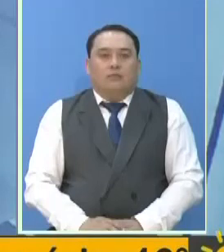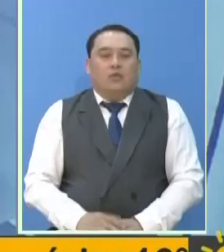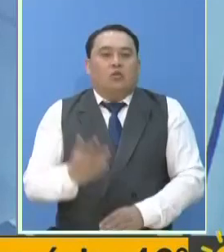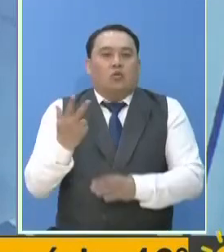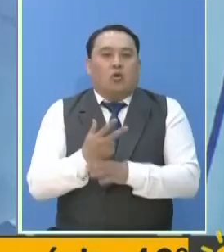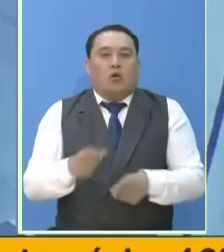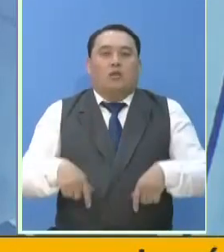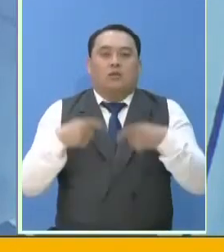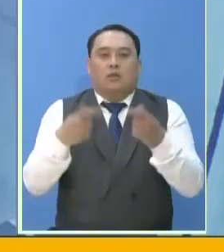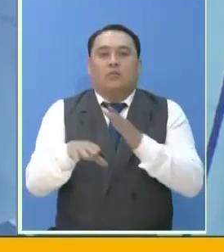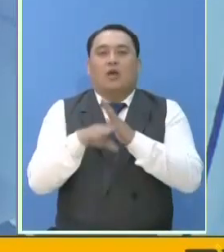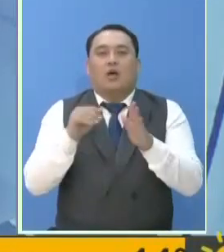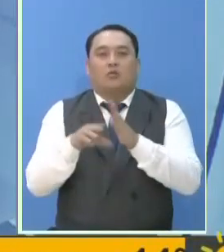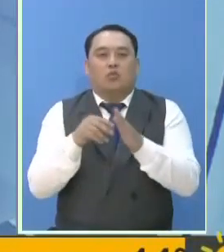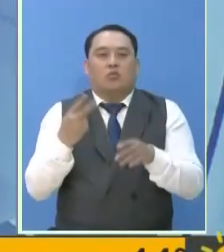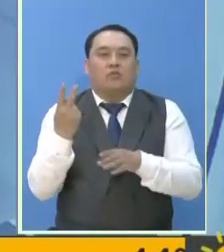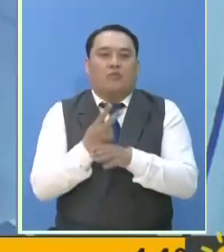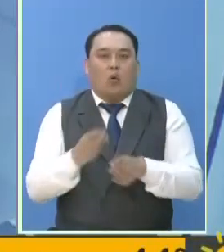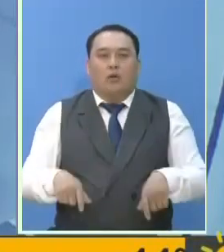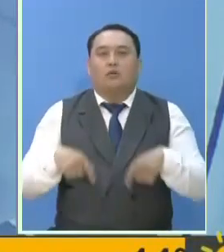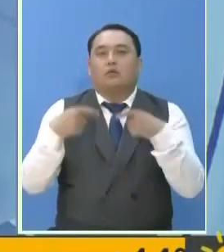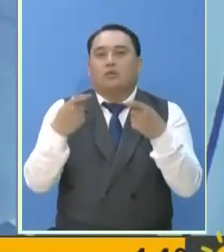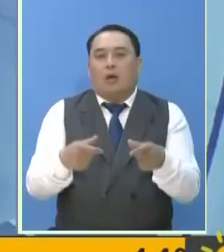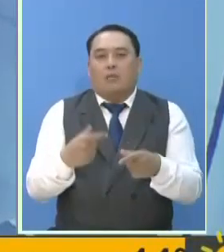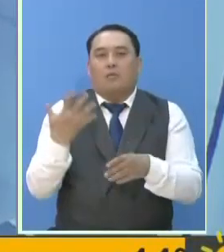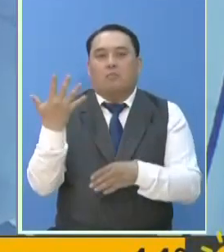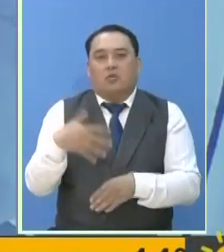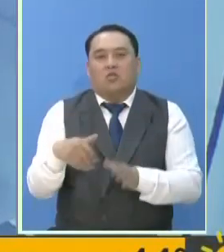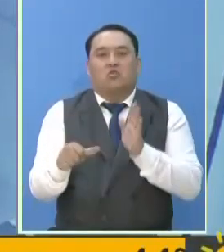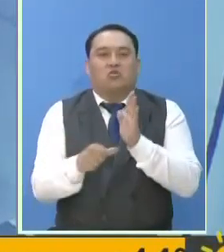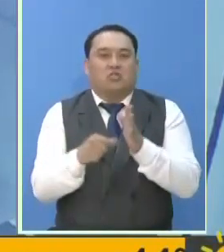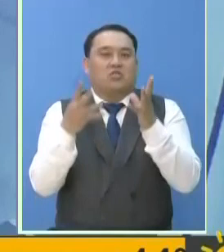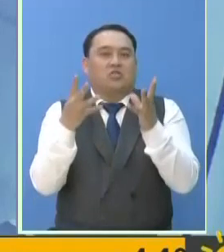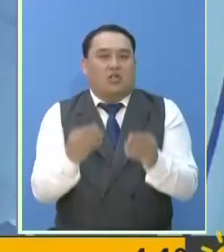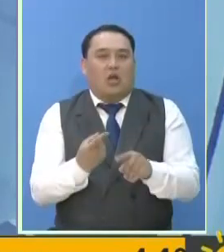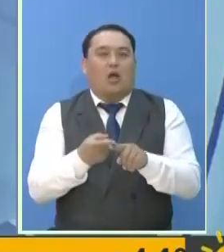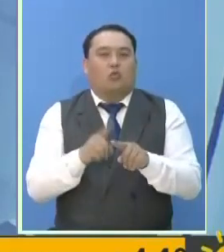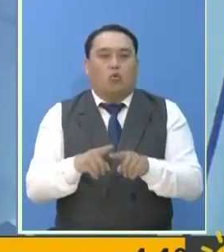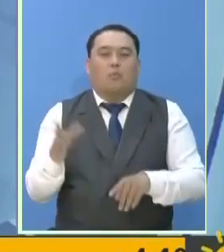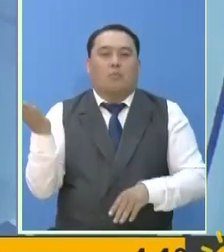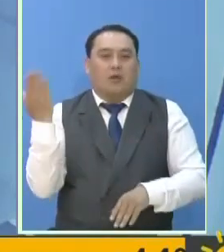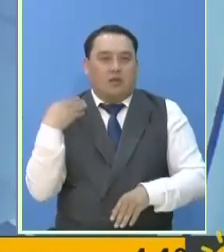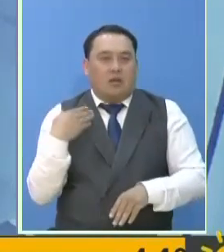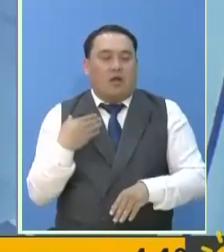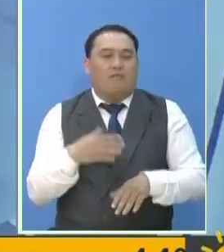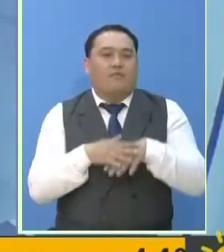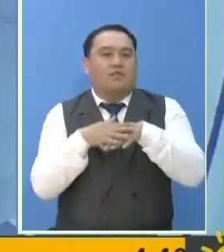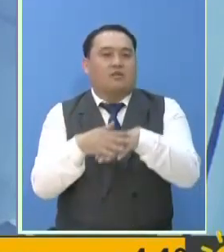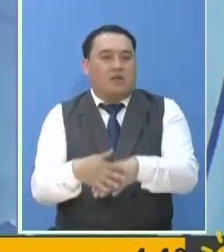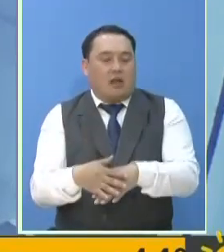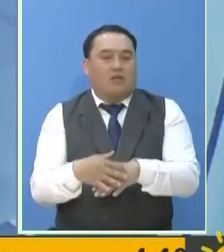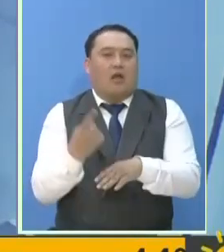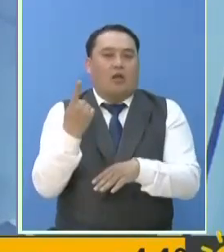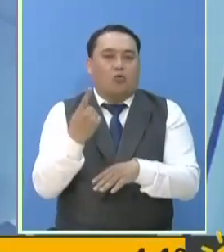трехэтапный отбор перевели на двухэтапный. Получается, из 56 дней, которые раньше отводилось для проведения на